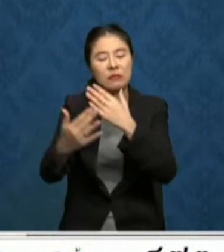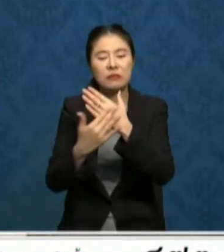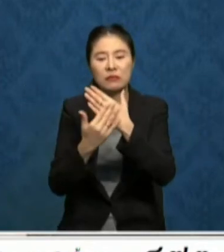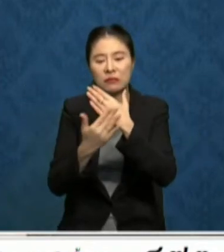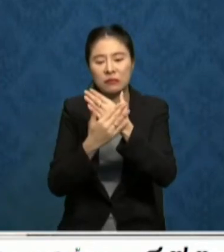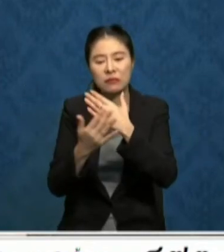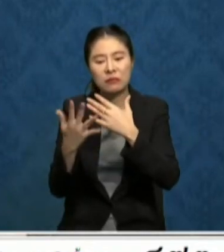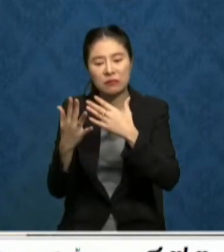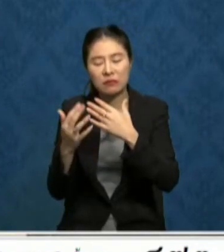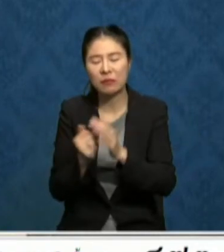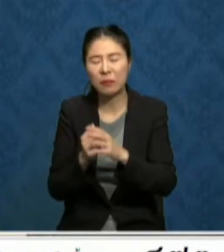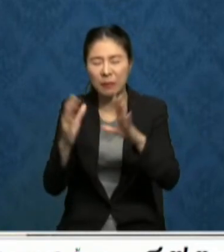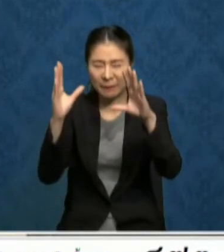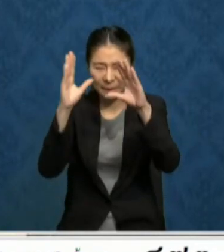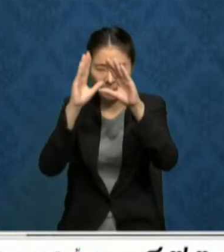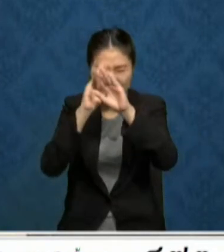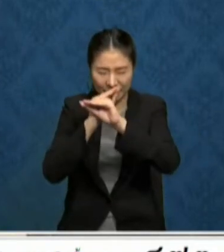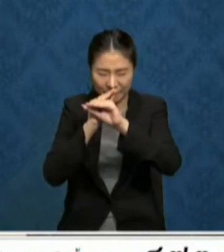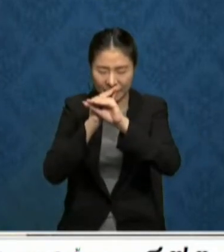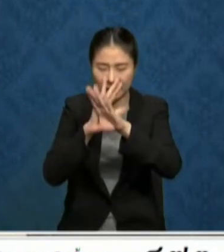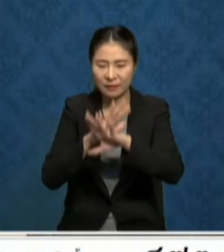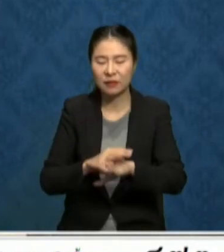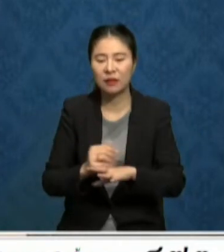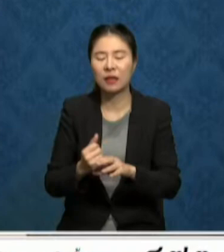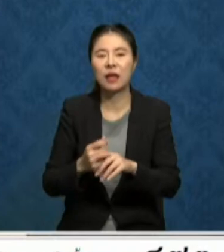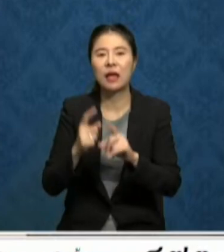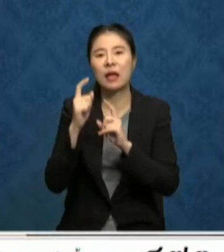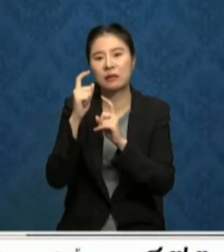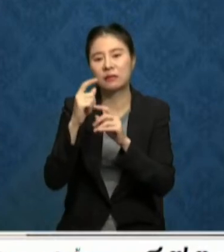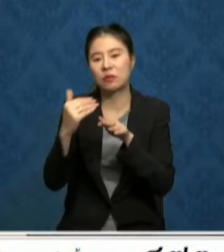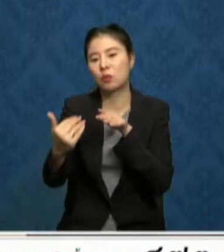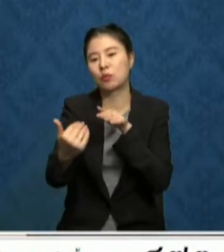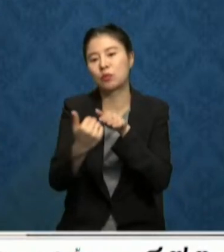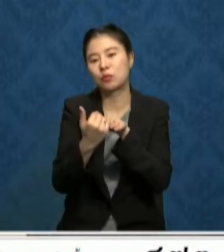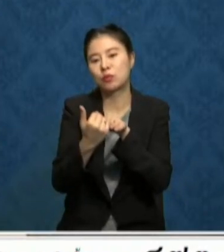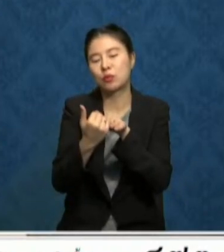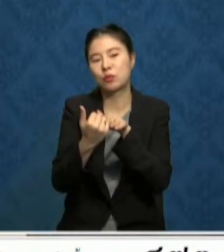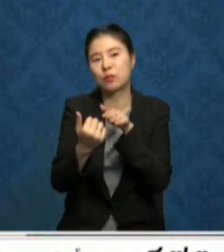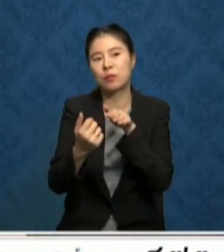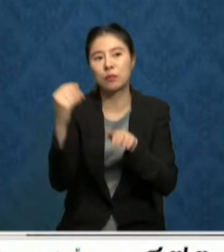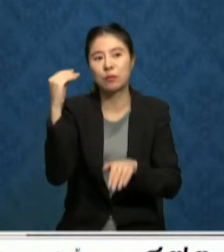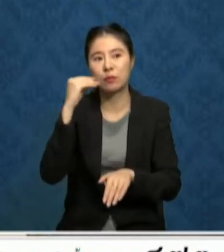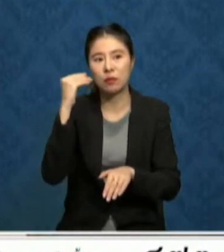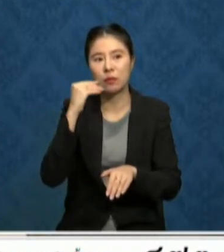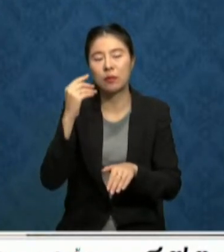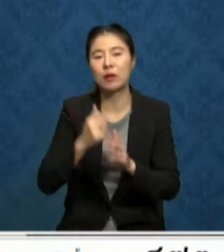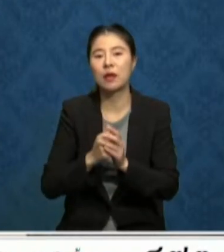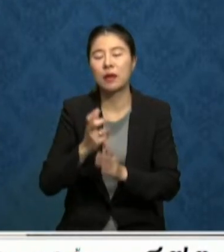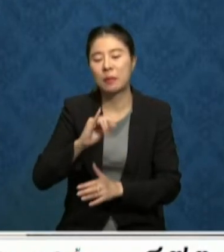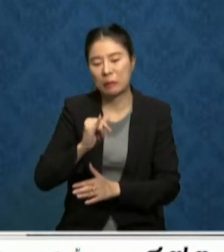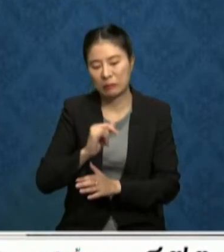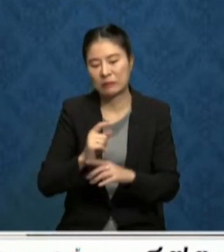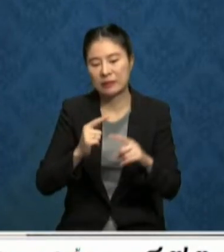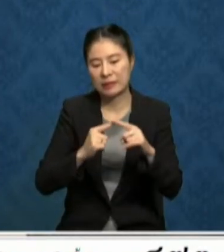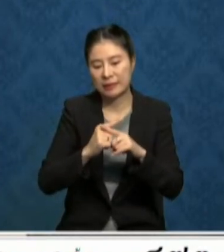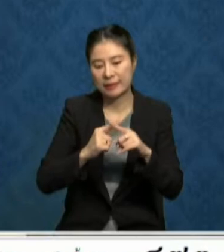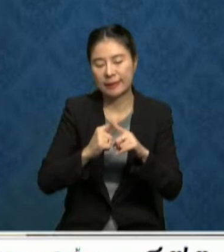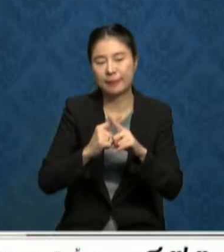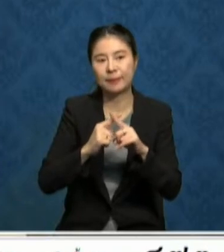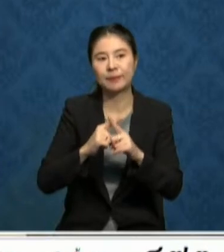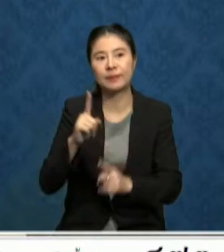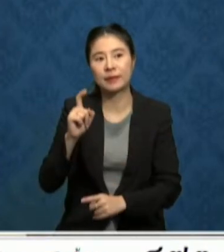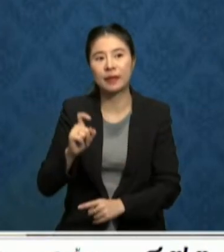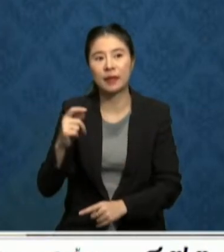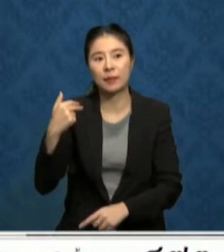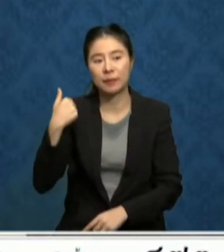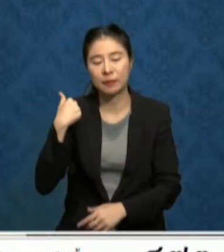สภาพถนนมืดสนิทเกิดอุบัติเหตุบ่อยครั้งบางรายบาดเจ็บและถึงขั้นเสียชีวิตเป็นอันต